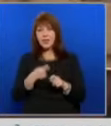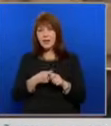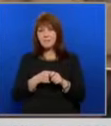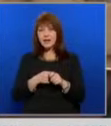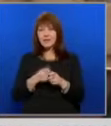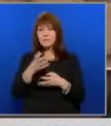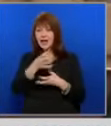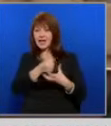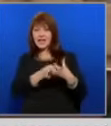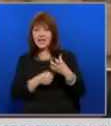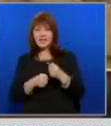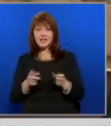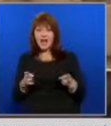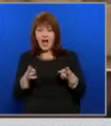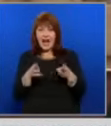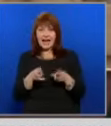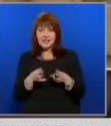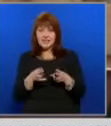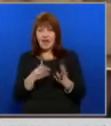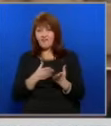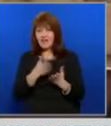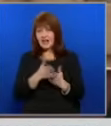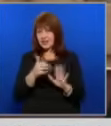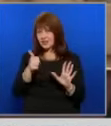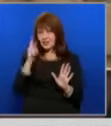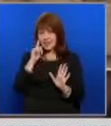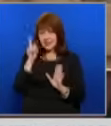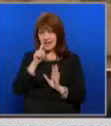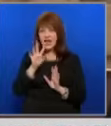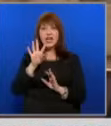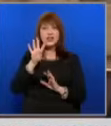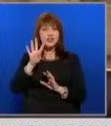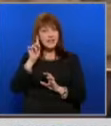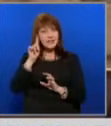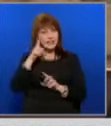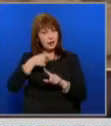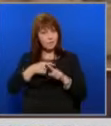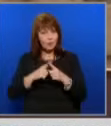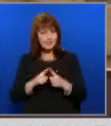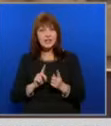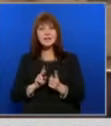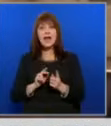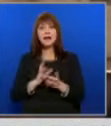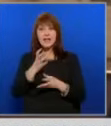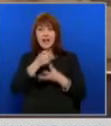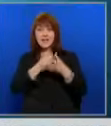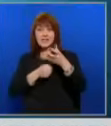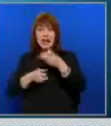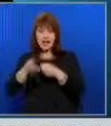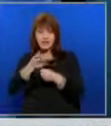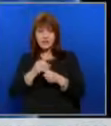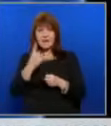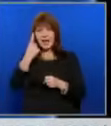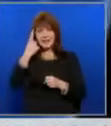изкачването късия вариант, 6 дена, от които 4,5 се изкачвахме и 1,5 слизахме.